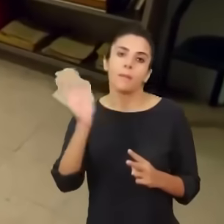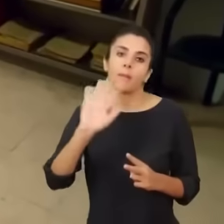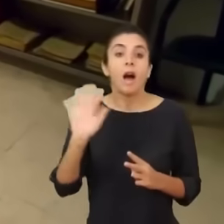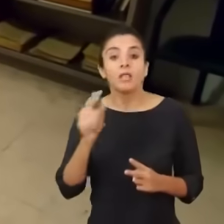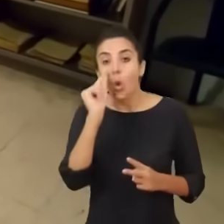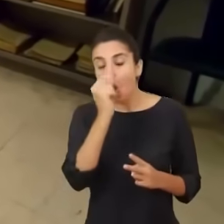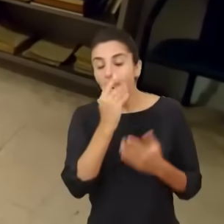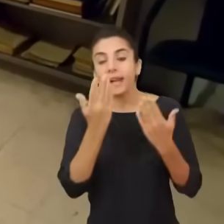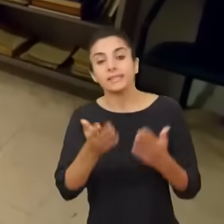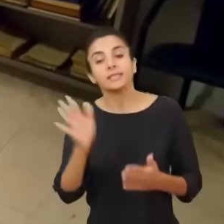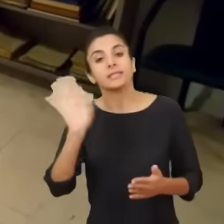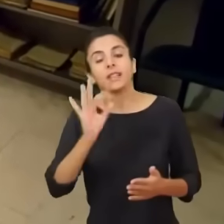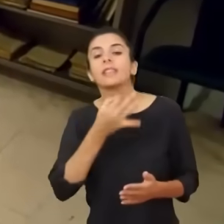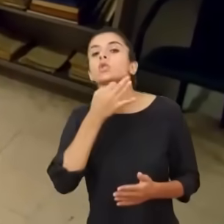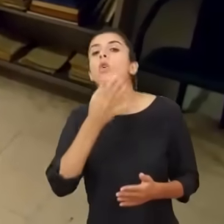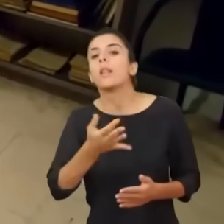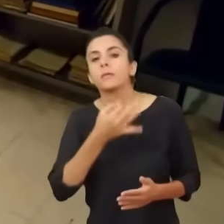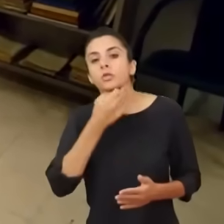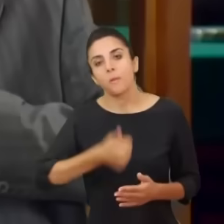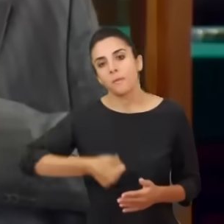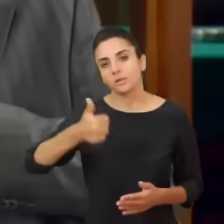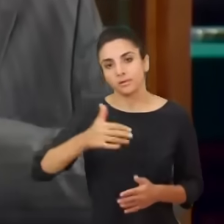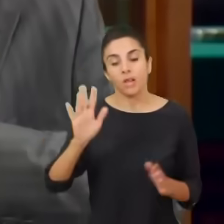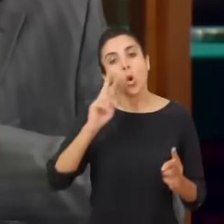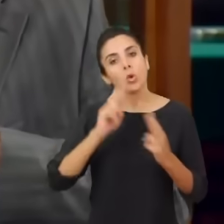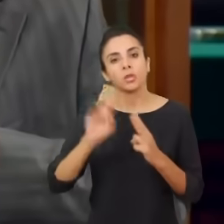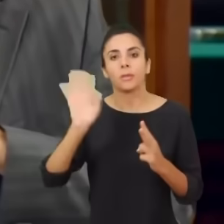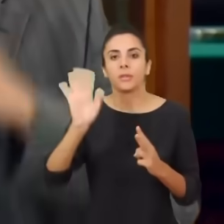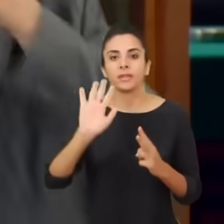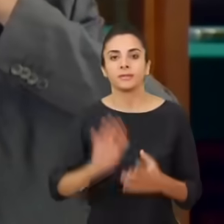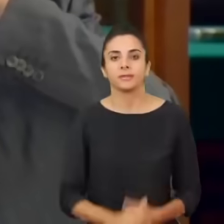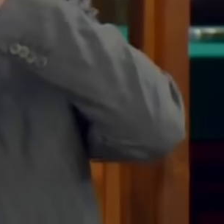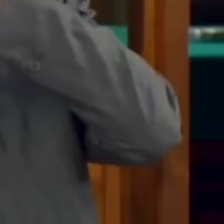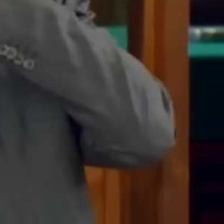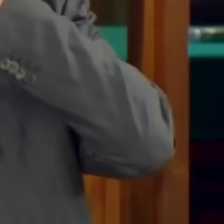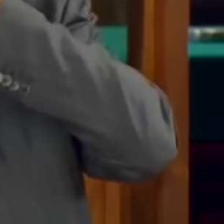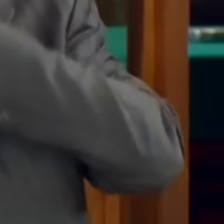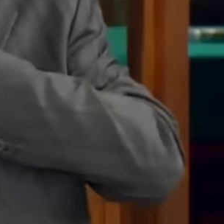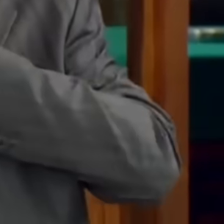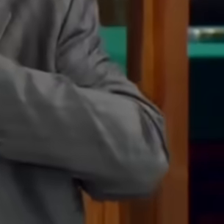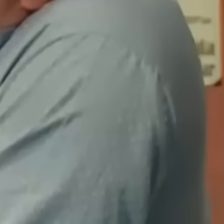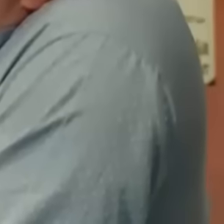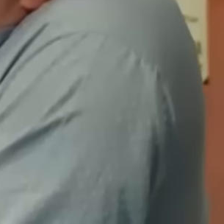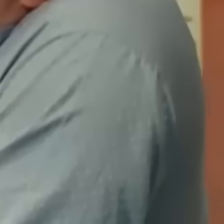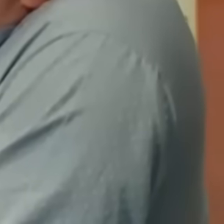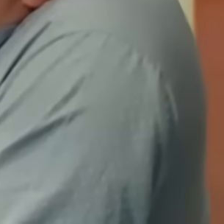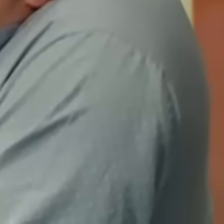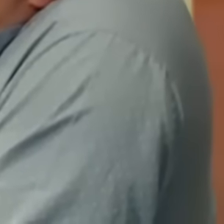Hadi kolay gelsin sana. Hadi sağ ol başkan. Hadi görüşürüz. Nevzat kahvede gazeteye gömülmüş Alper'in kravatını